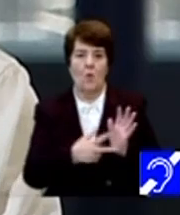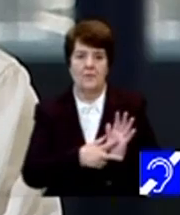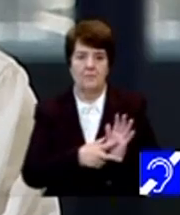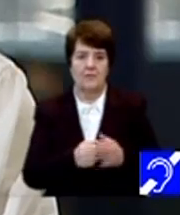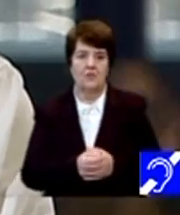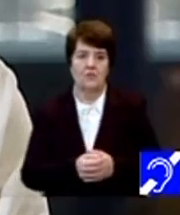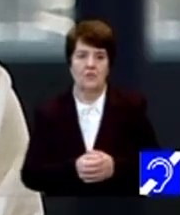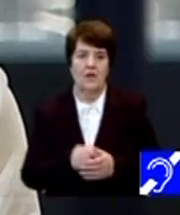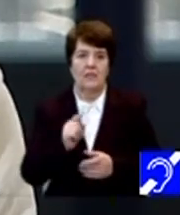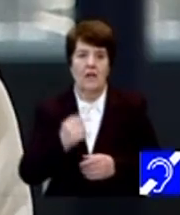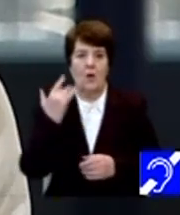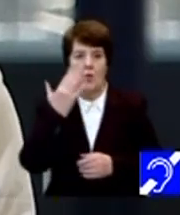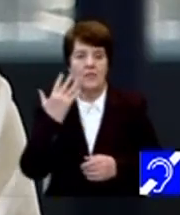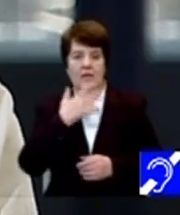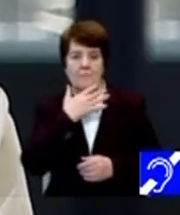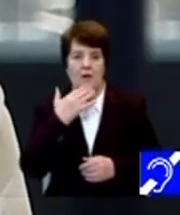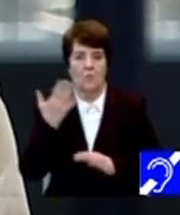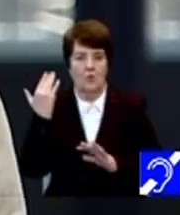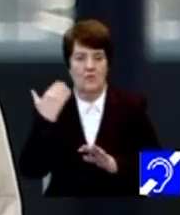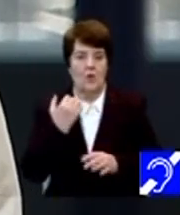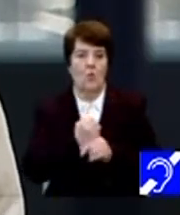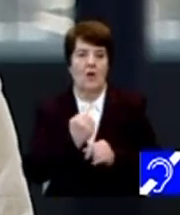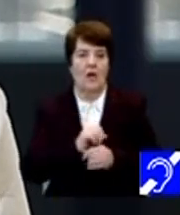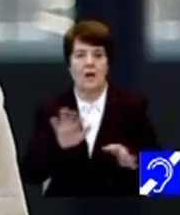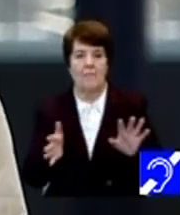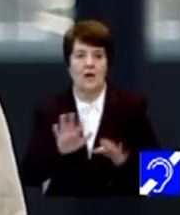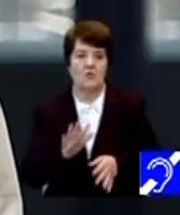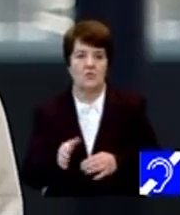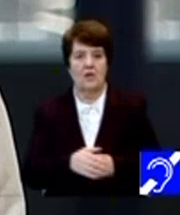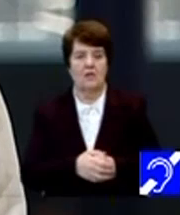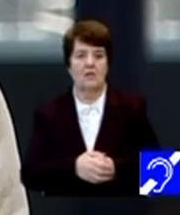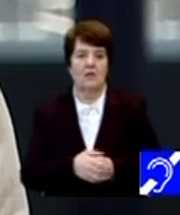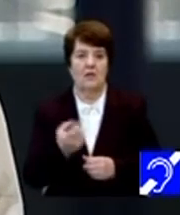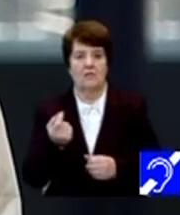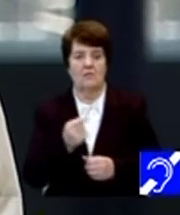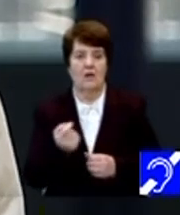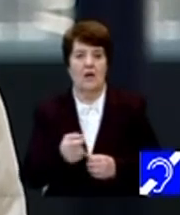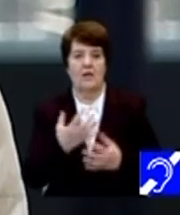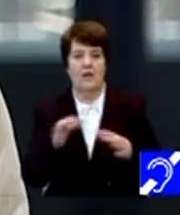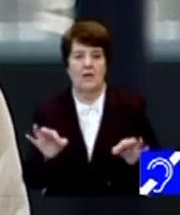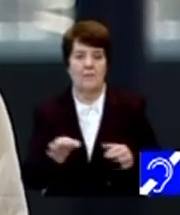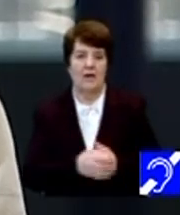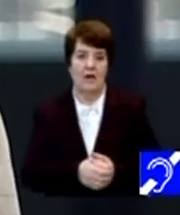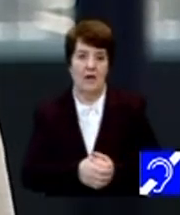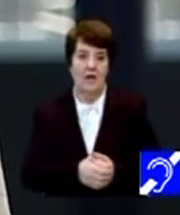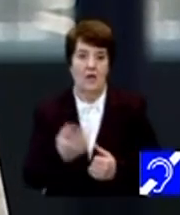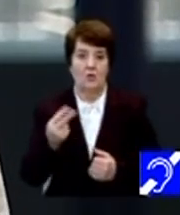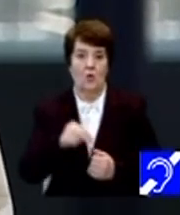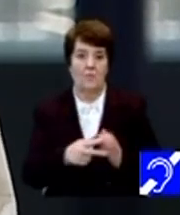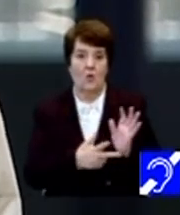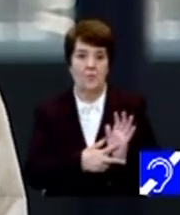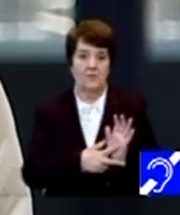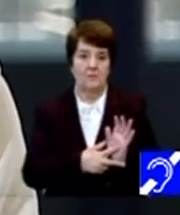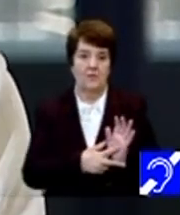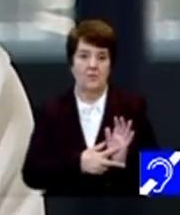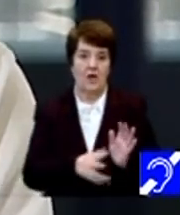prin 2018, dar e o idee care eu am de mai mult timp, la care lucram așa, după job, când prindeam un weekend liber. Însă